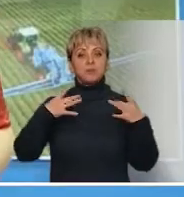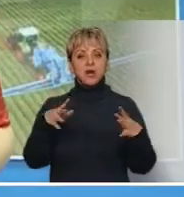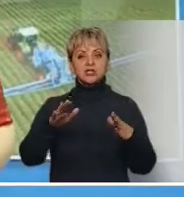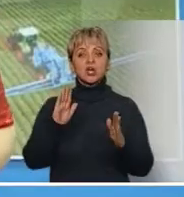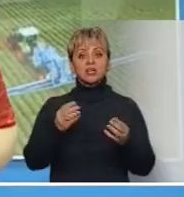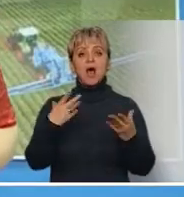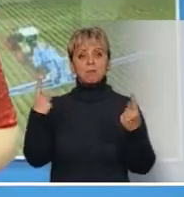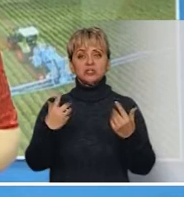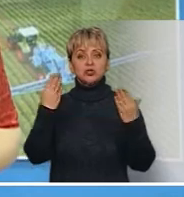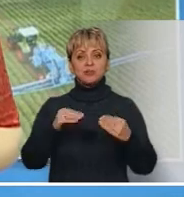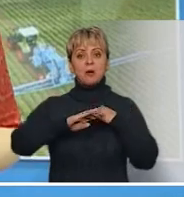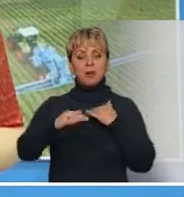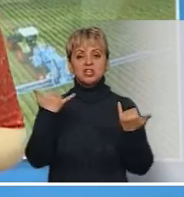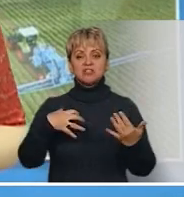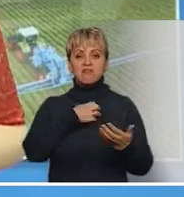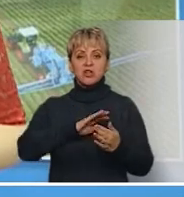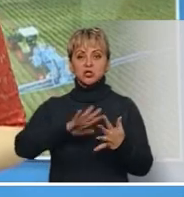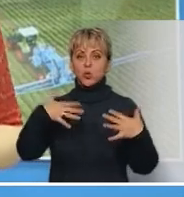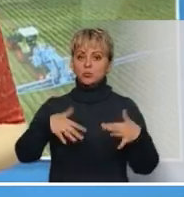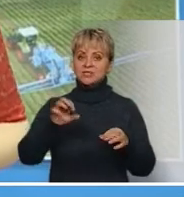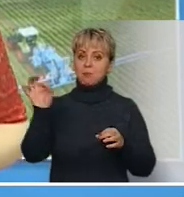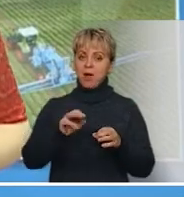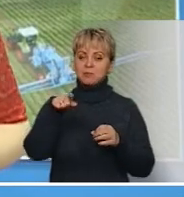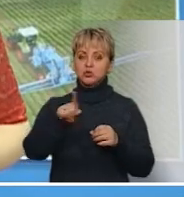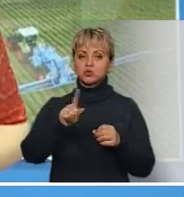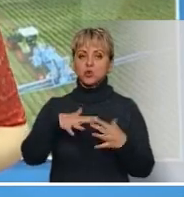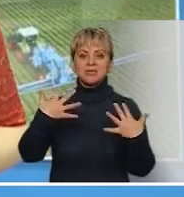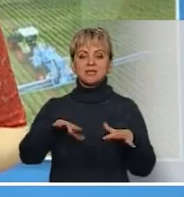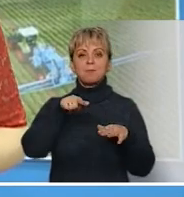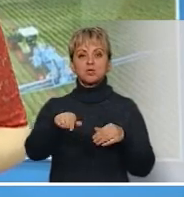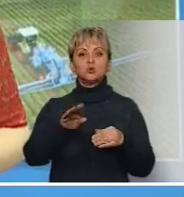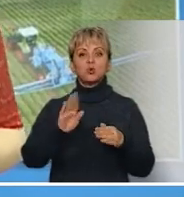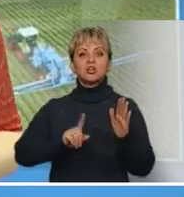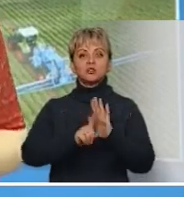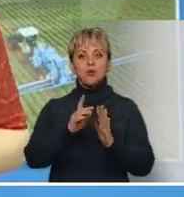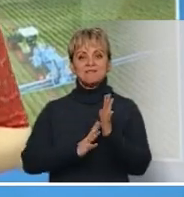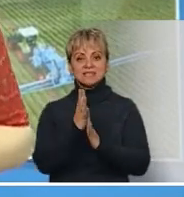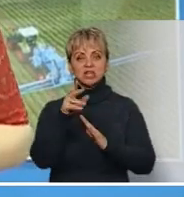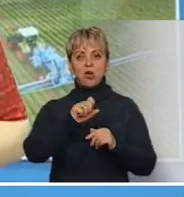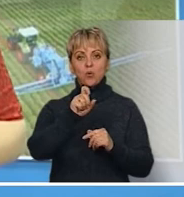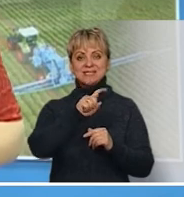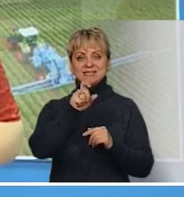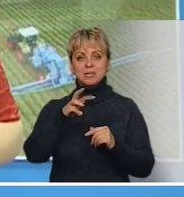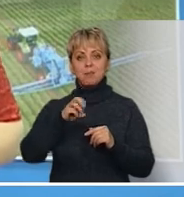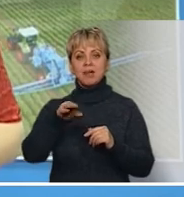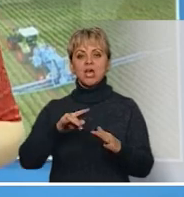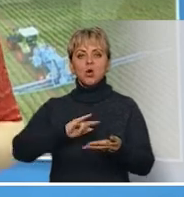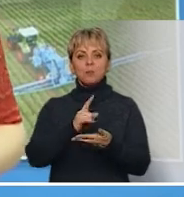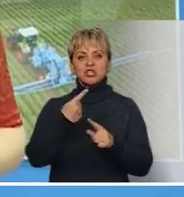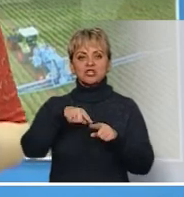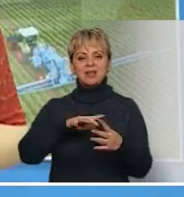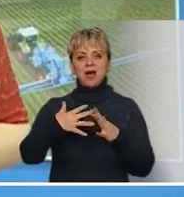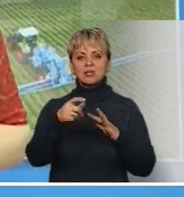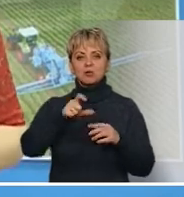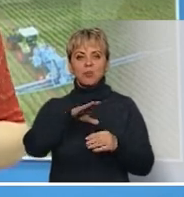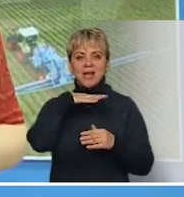От праздников к будням. На полях сейчас важно не упустить момент, чтобы не потерять только что взошедшие озимые. Мыши